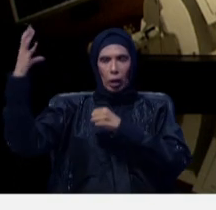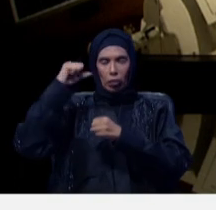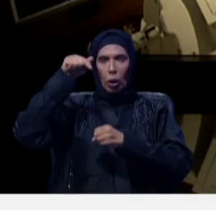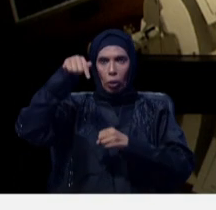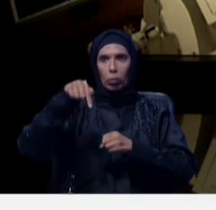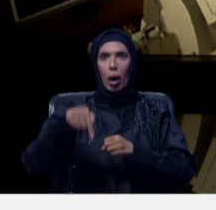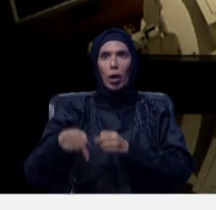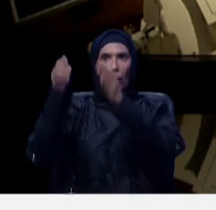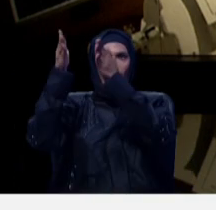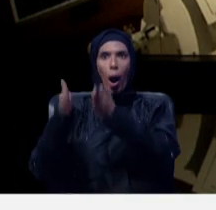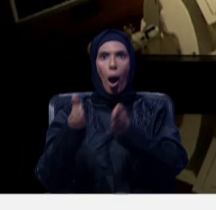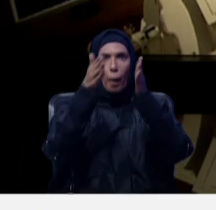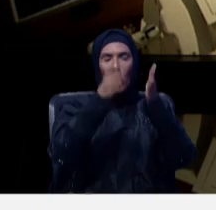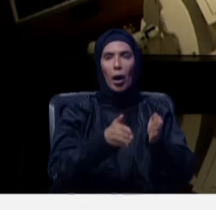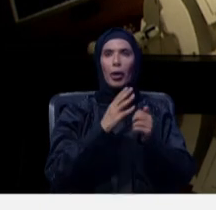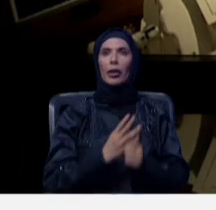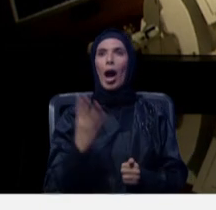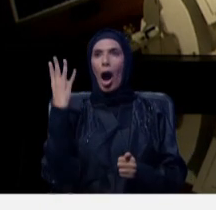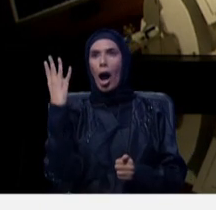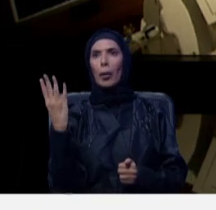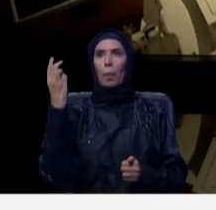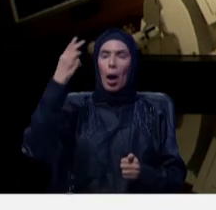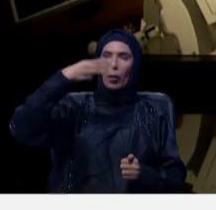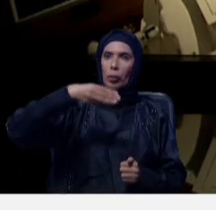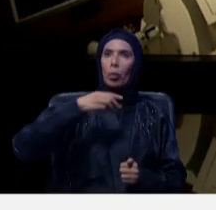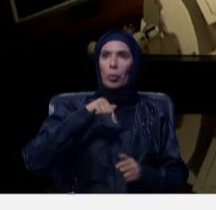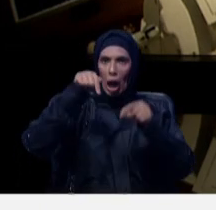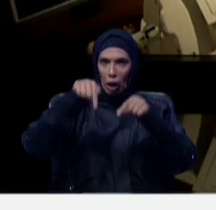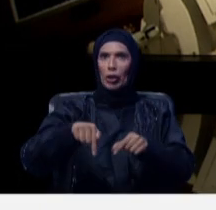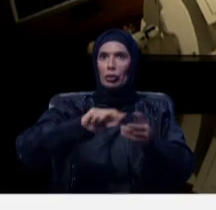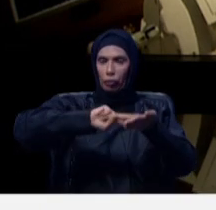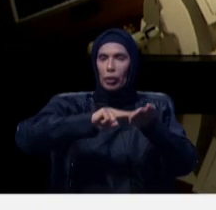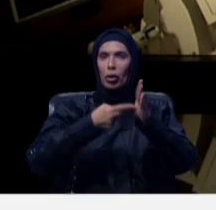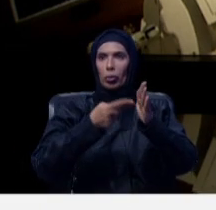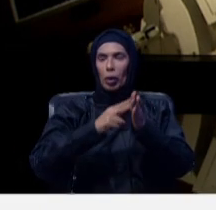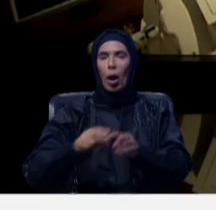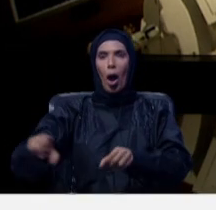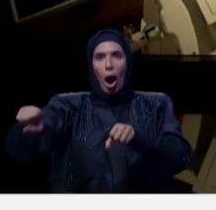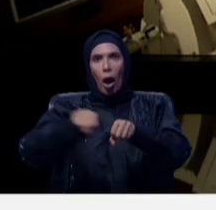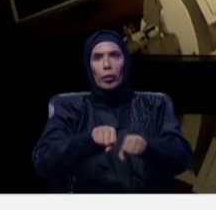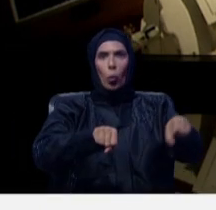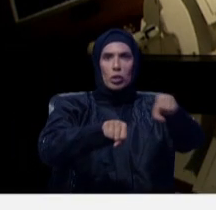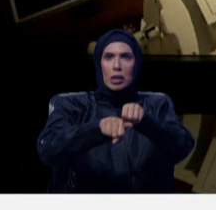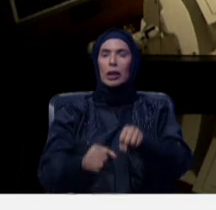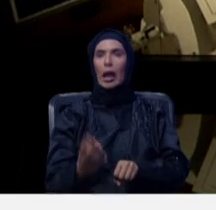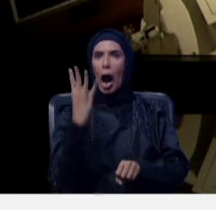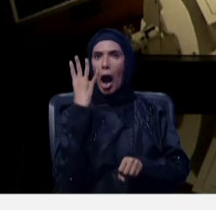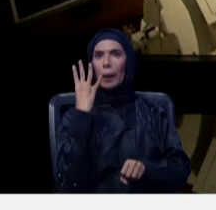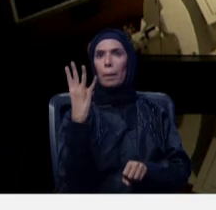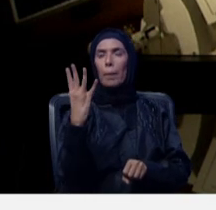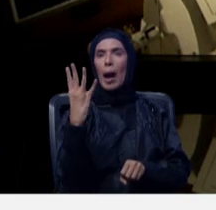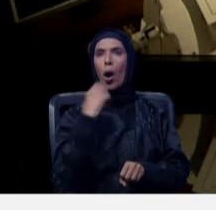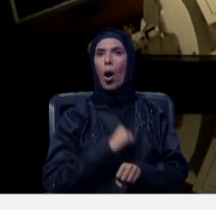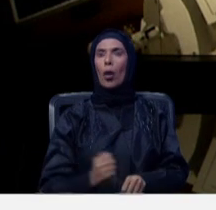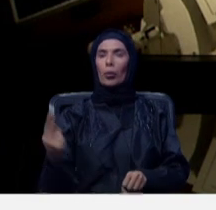اللحظة 34 طلبا في طور الإجراءات، حيث تم توصيل 14 منها وباقي 20 طلب